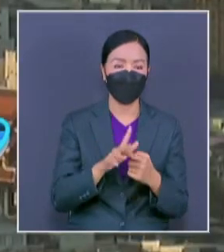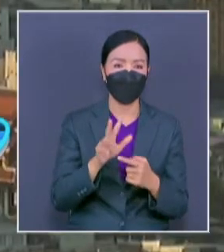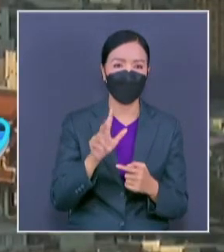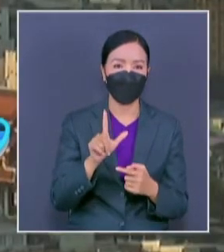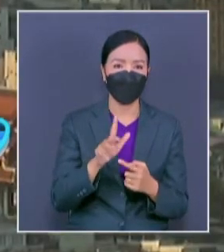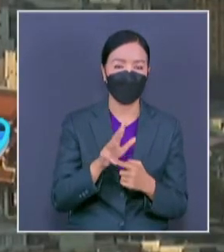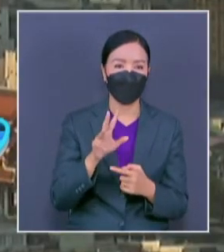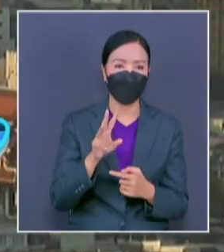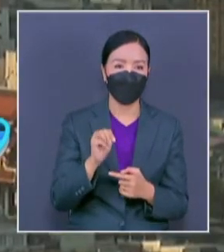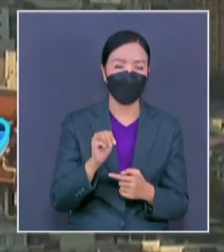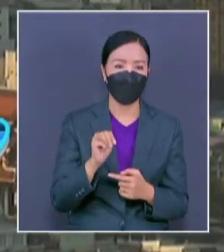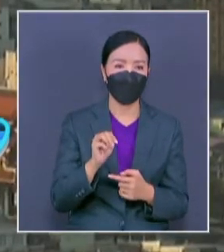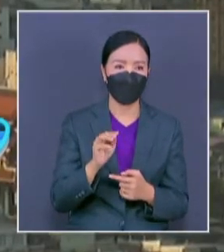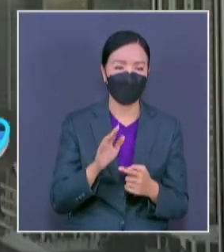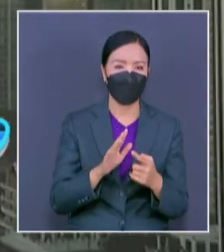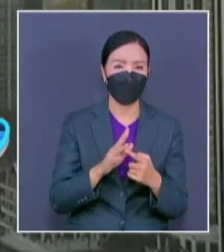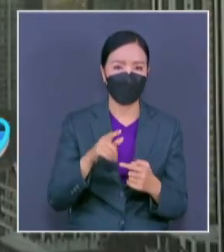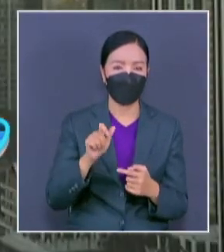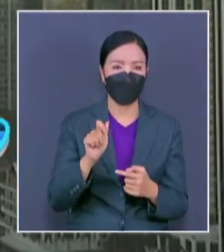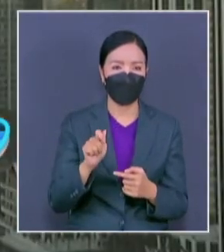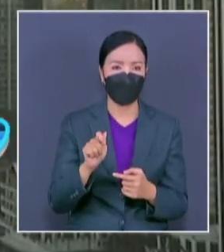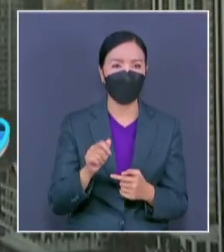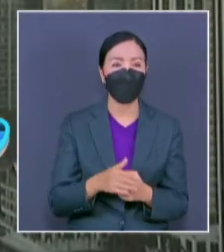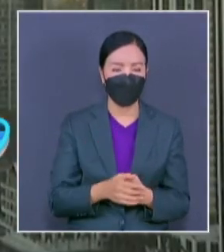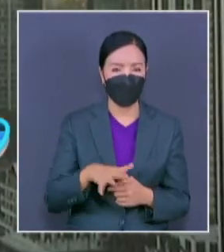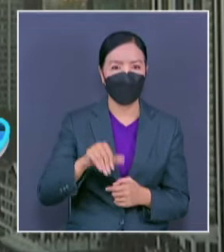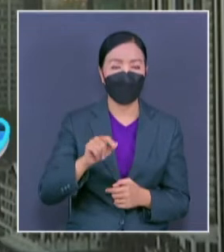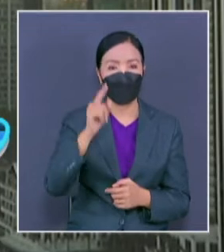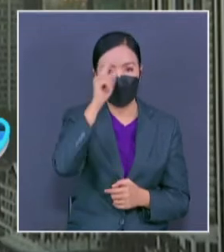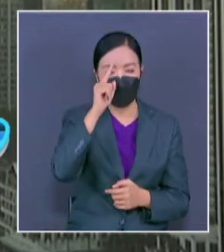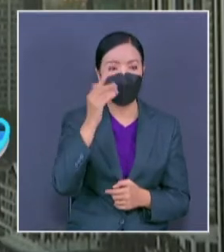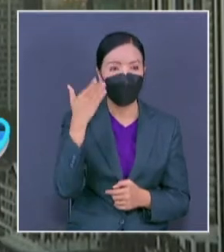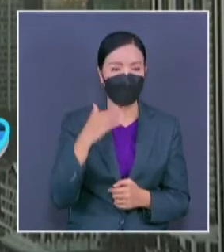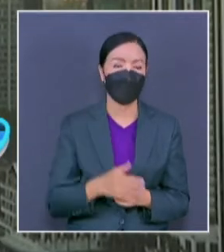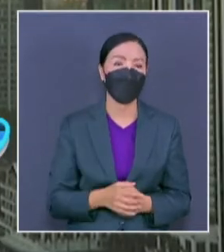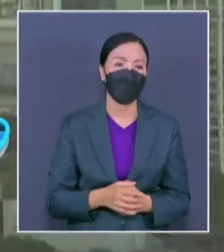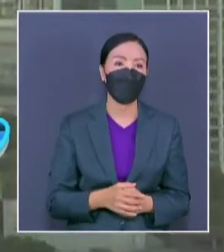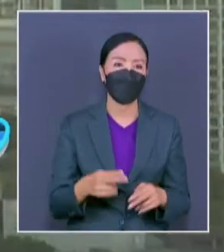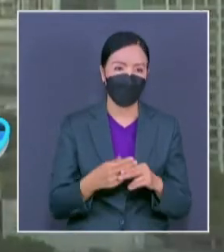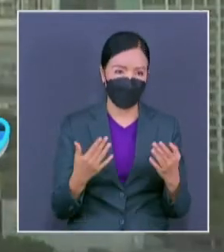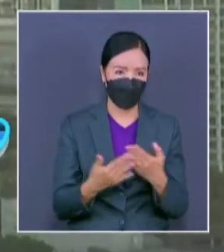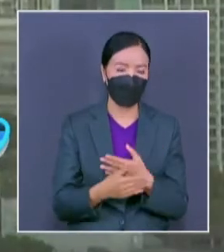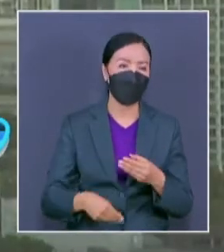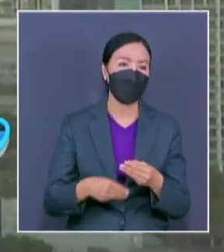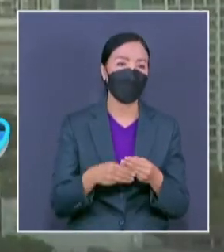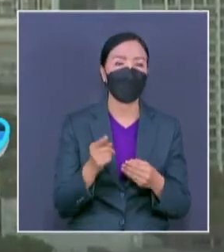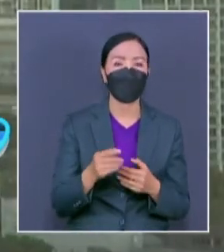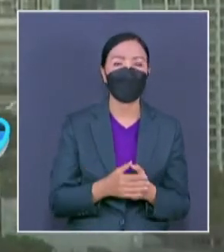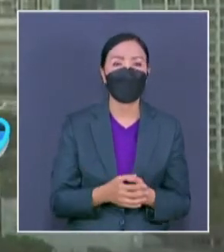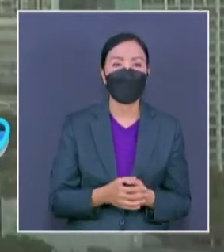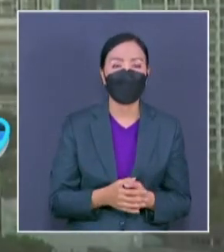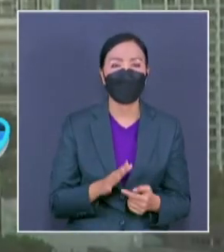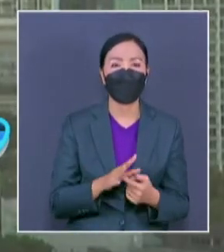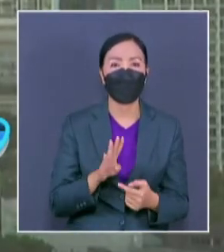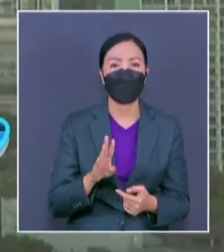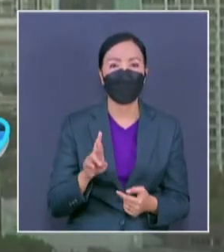อครับกัวลาลุมปูเมืองหลวงของเยอรมนีครับเดิมคือเบอร์ลินก็มีเพิ่มชื่อเข้าไปอีกเป็นเบ